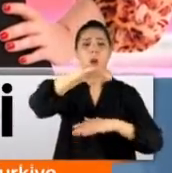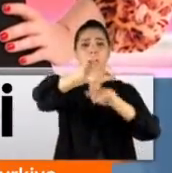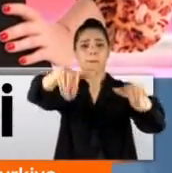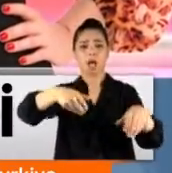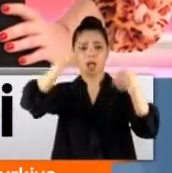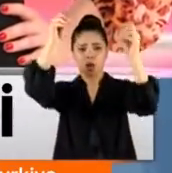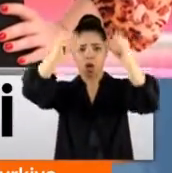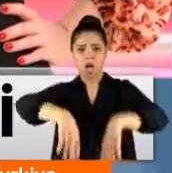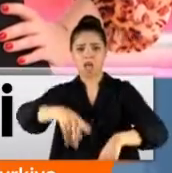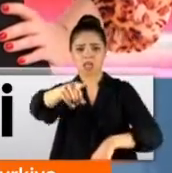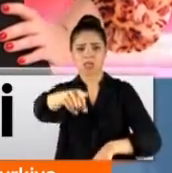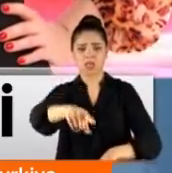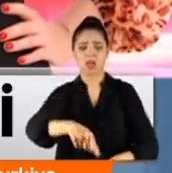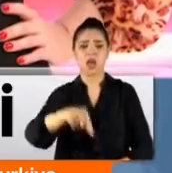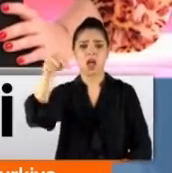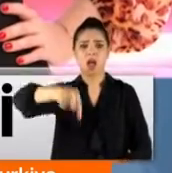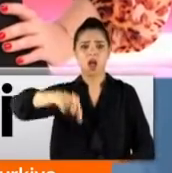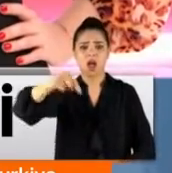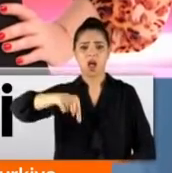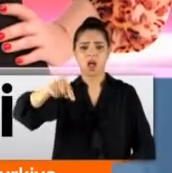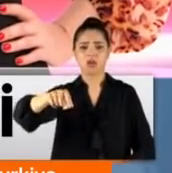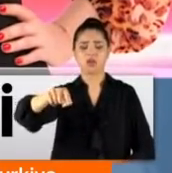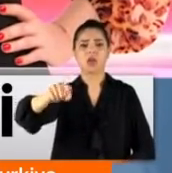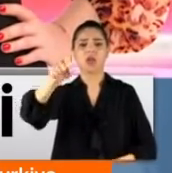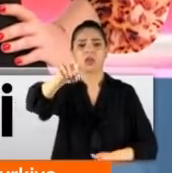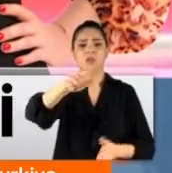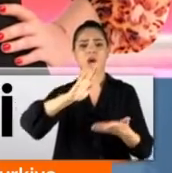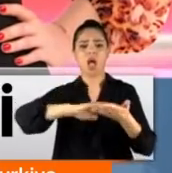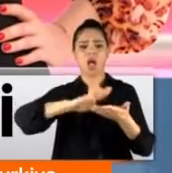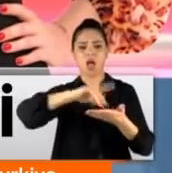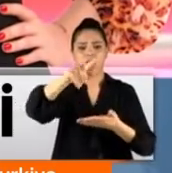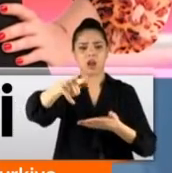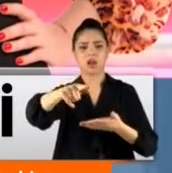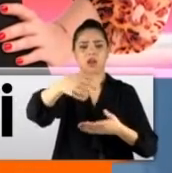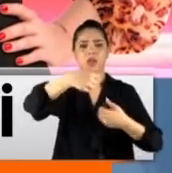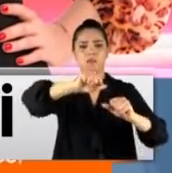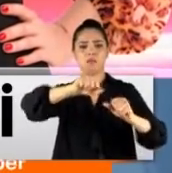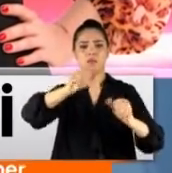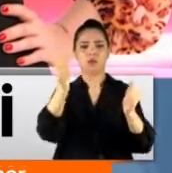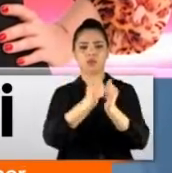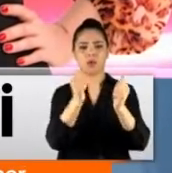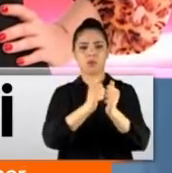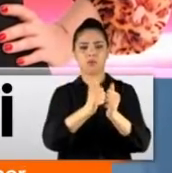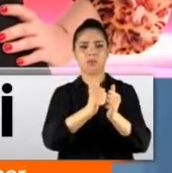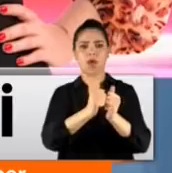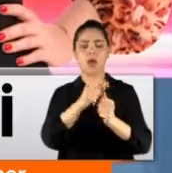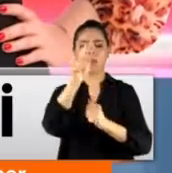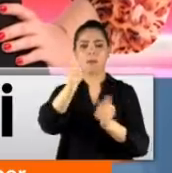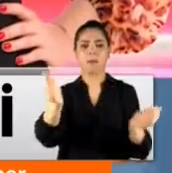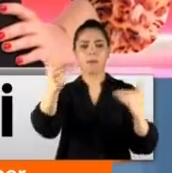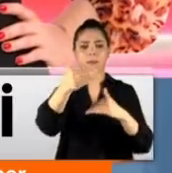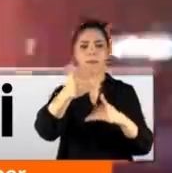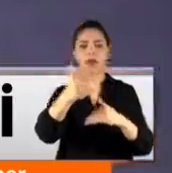balkondan aşağıya attı. Aşağıdaysa katil zanlısının kurye olan arkadaşı motosikletiyle birlikte atılacak olan